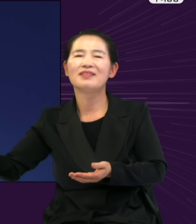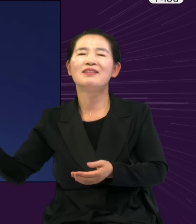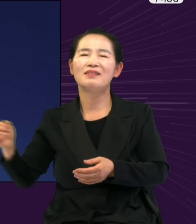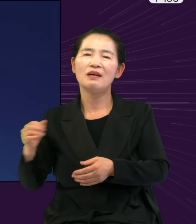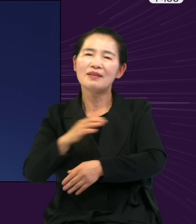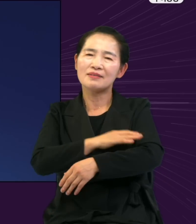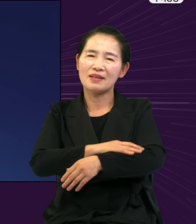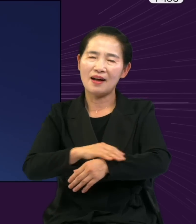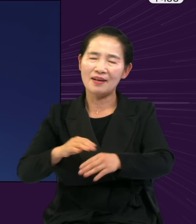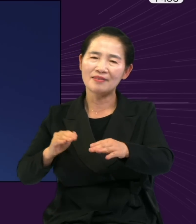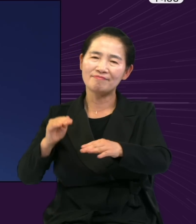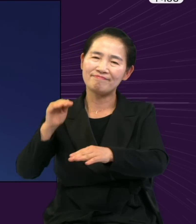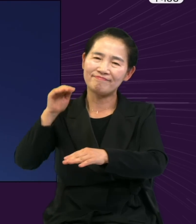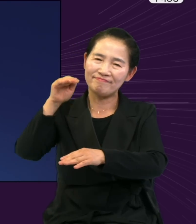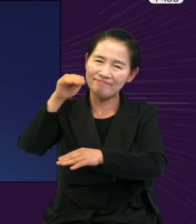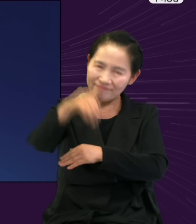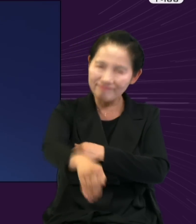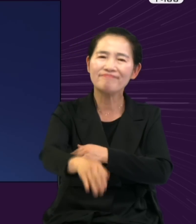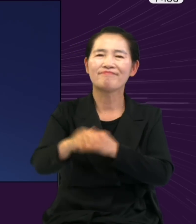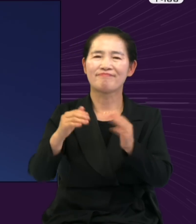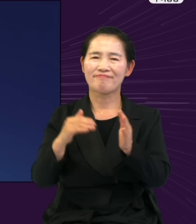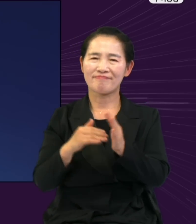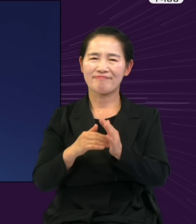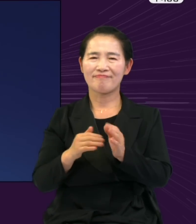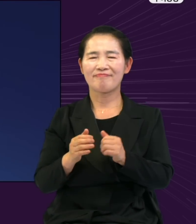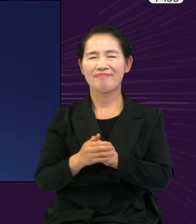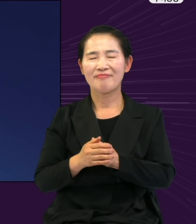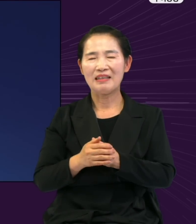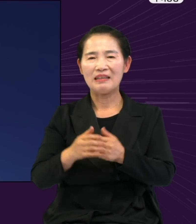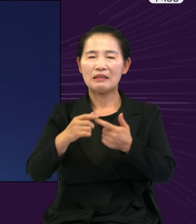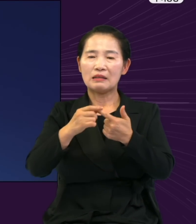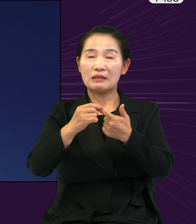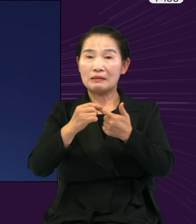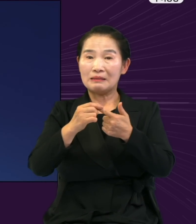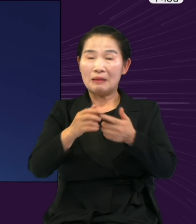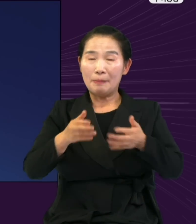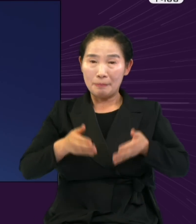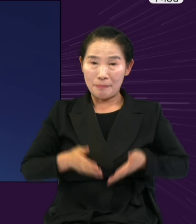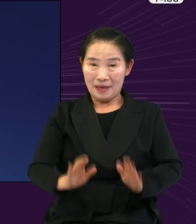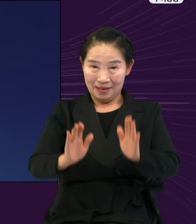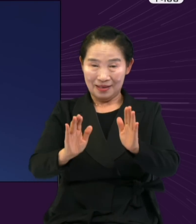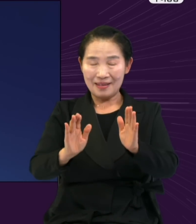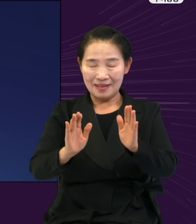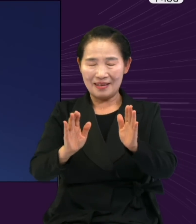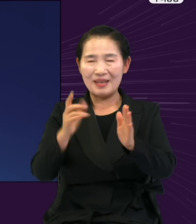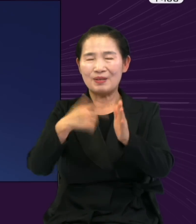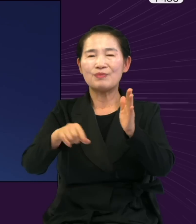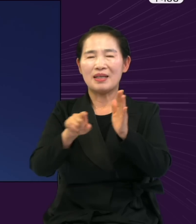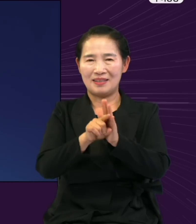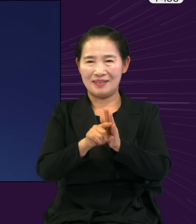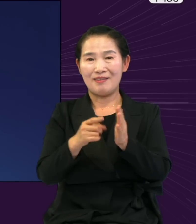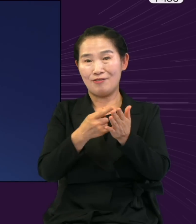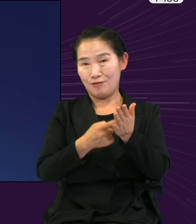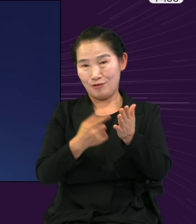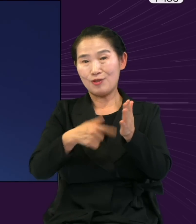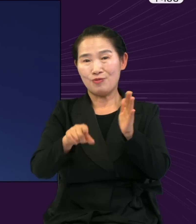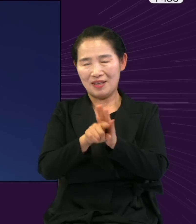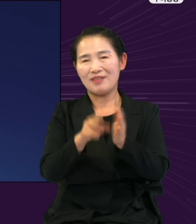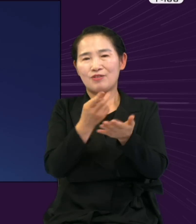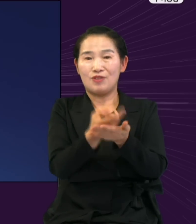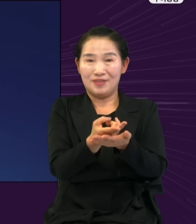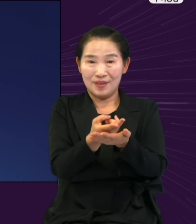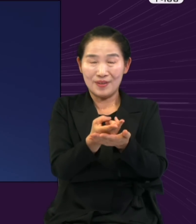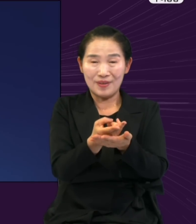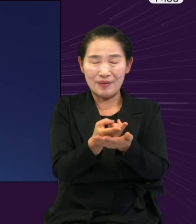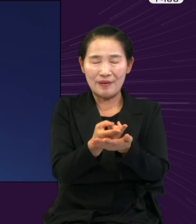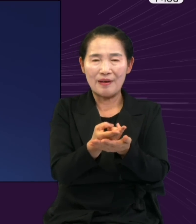건너올 수 있었습니다. 둘째를 출산할 때 수술을 하러 이렇게 누웠어요. 마취가